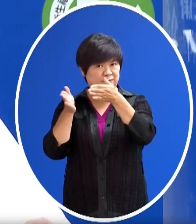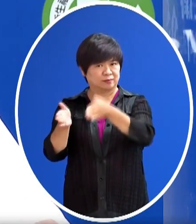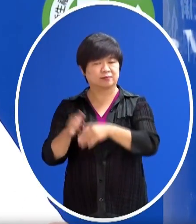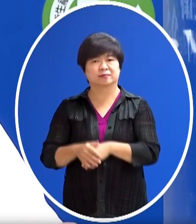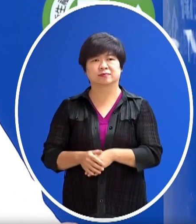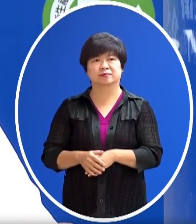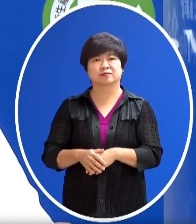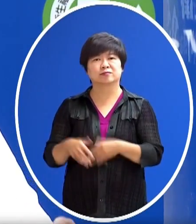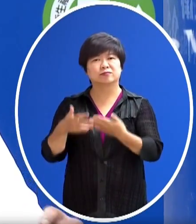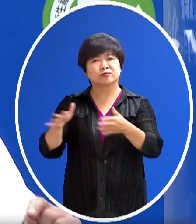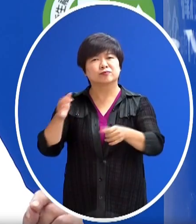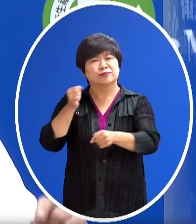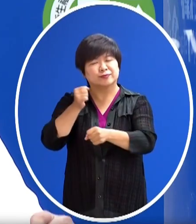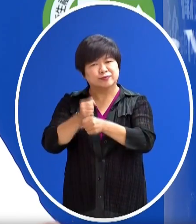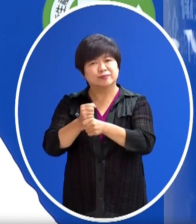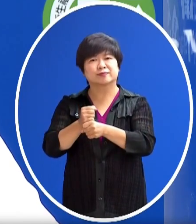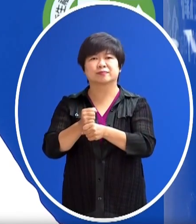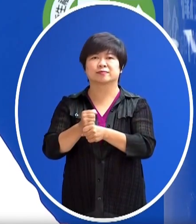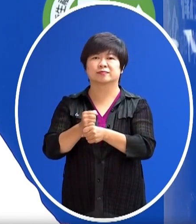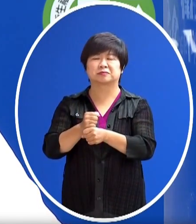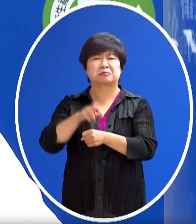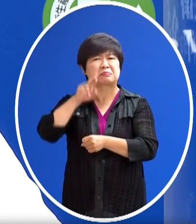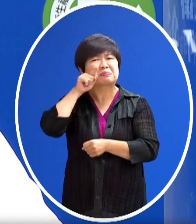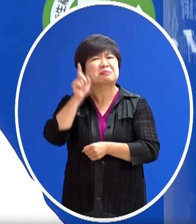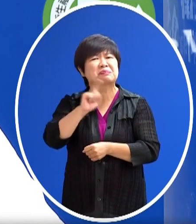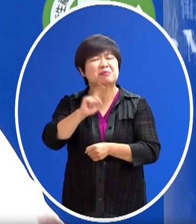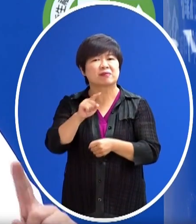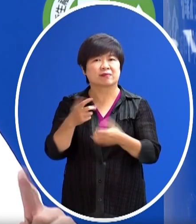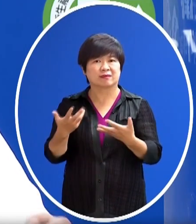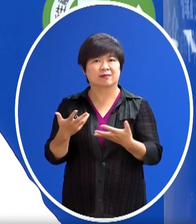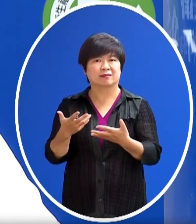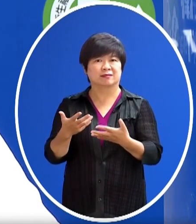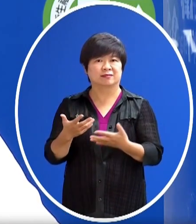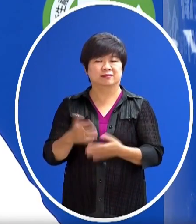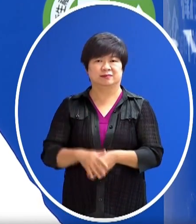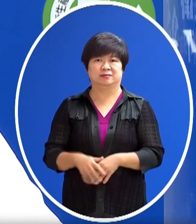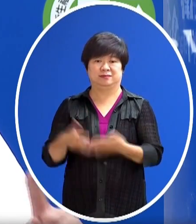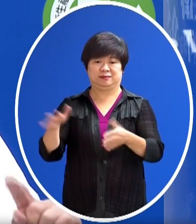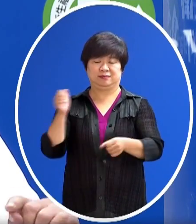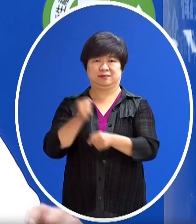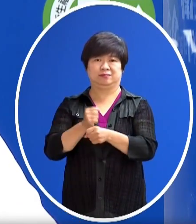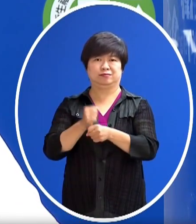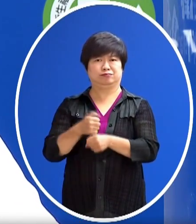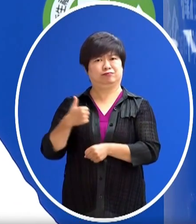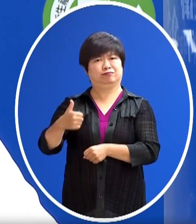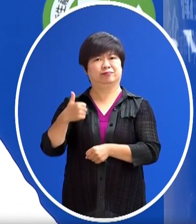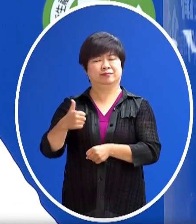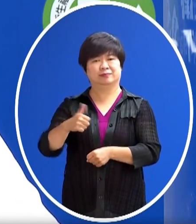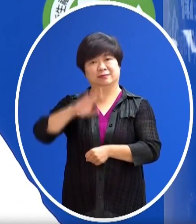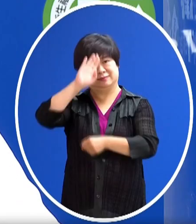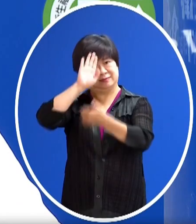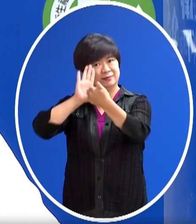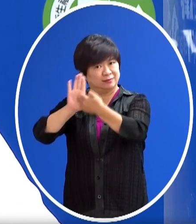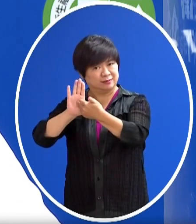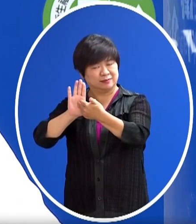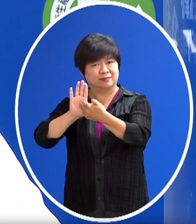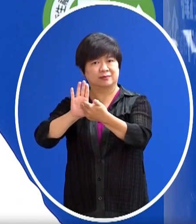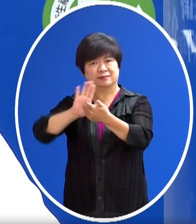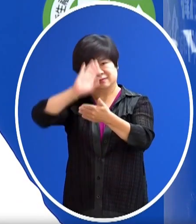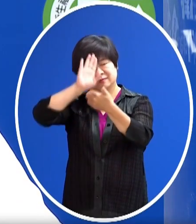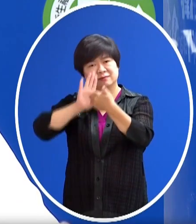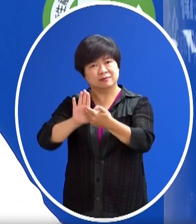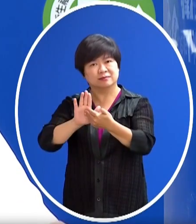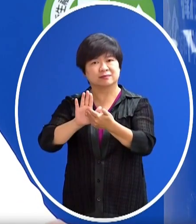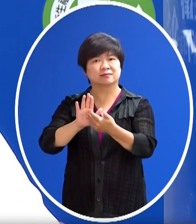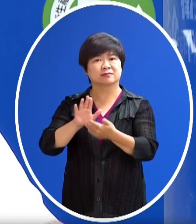多做一点合错之有了，多做一点，多做，那这是防疫了，防疫